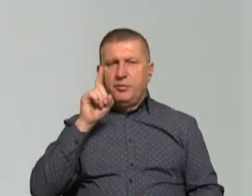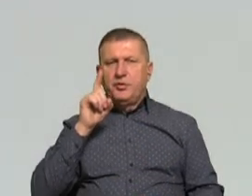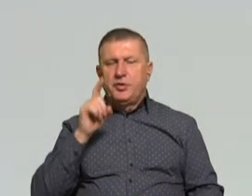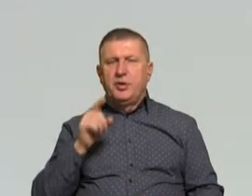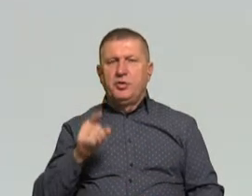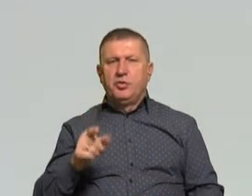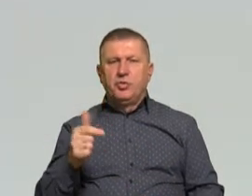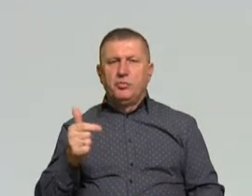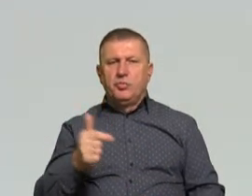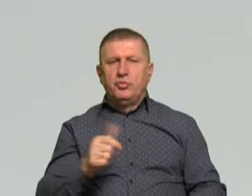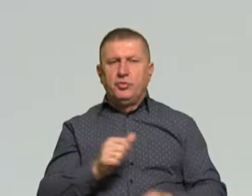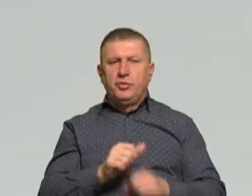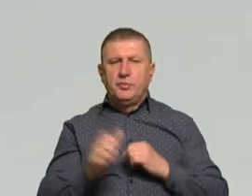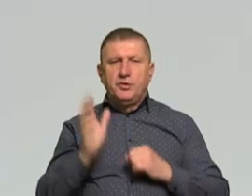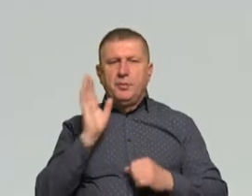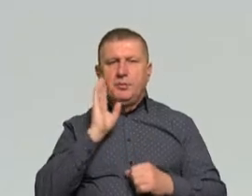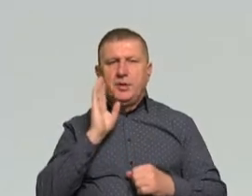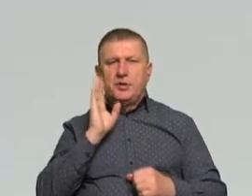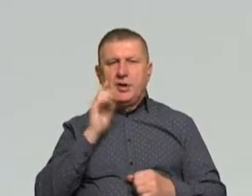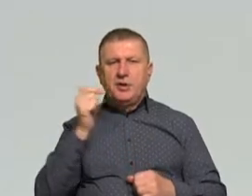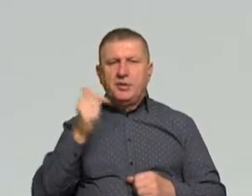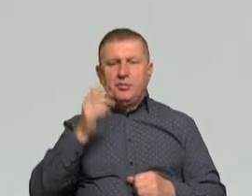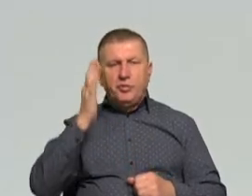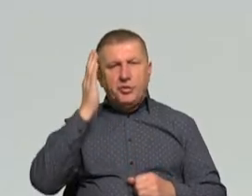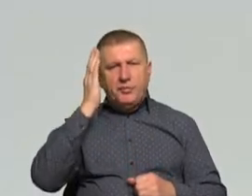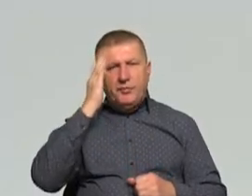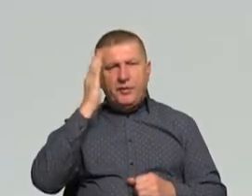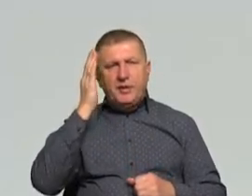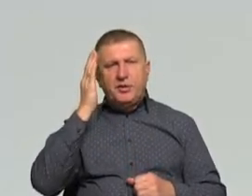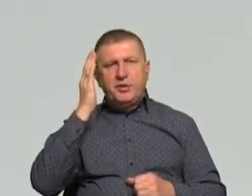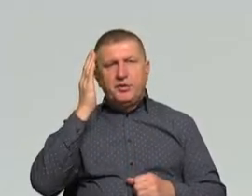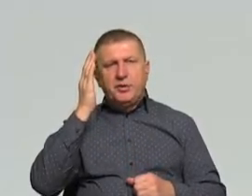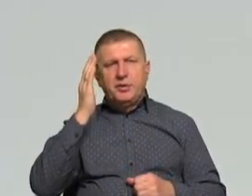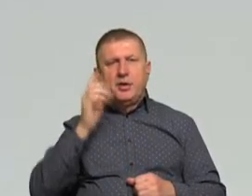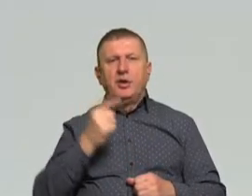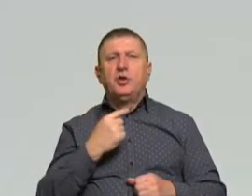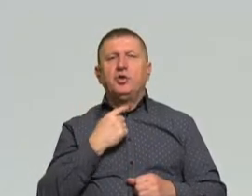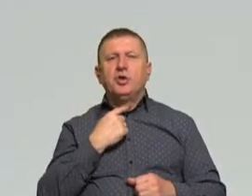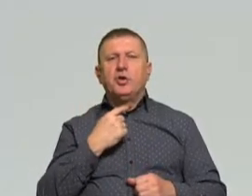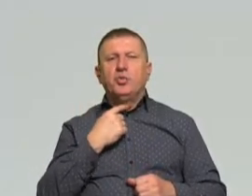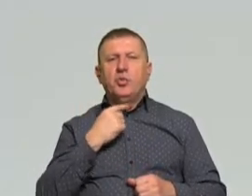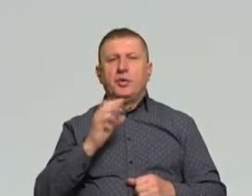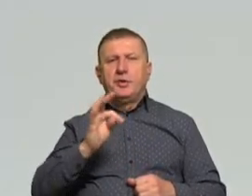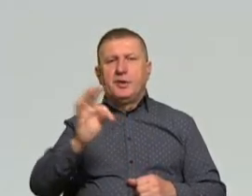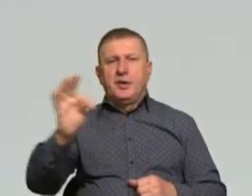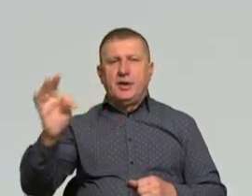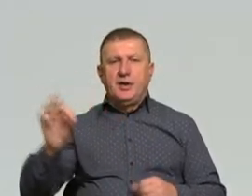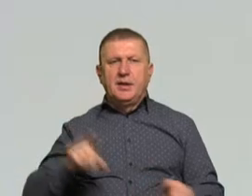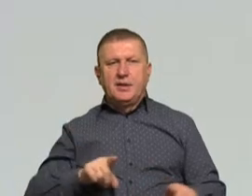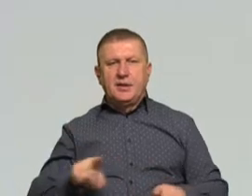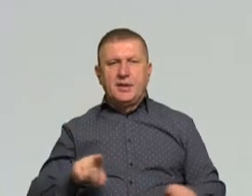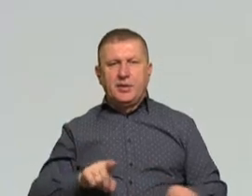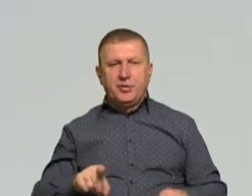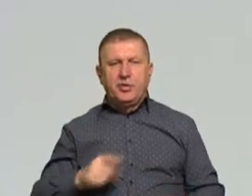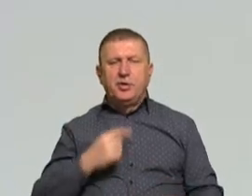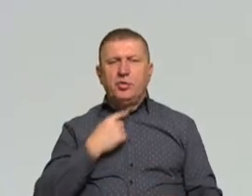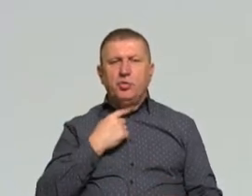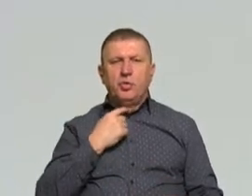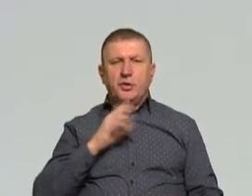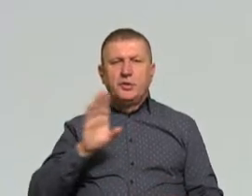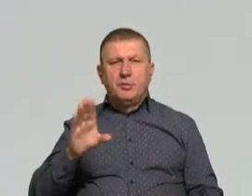sprawczość, czyli mieszkańcy muszą mieć świadomość, że ich głos coś oznacza, że ich głos ma